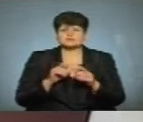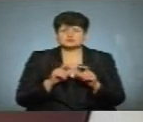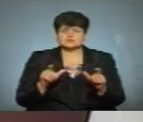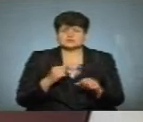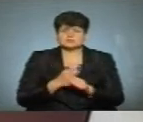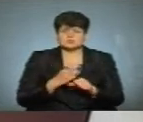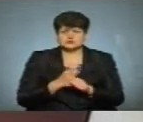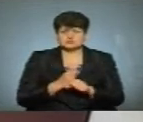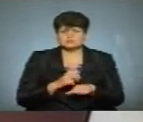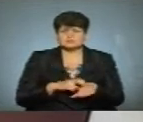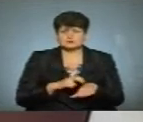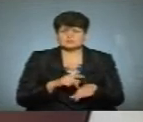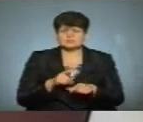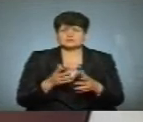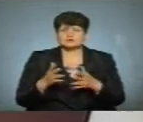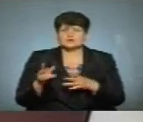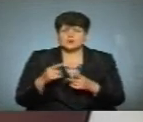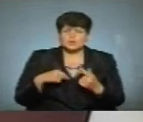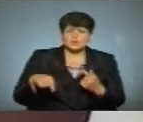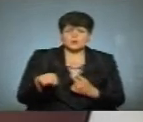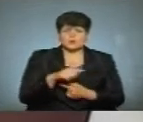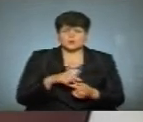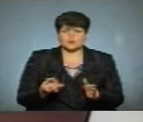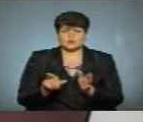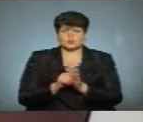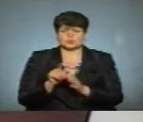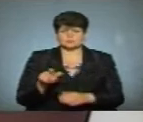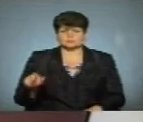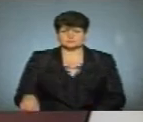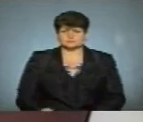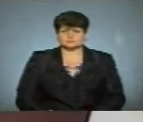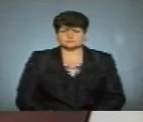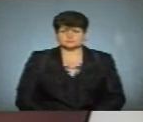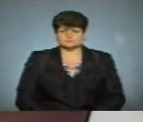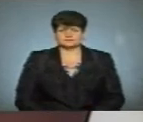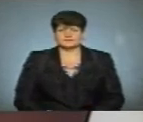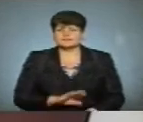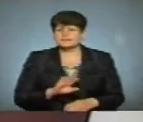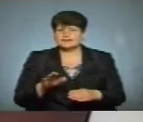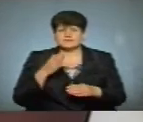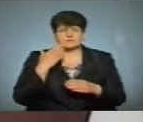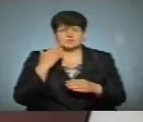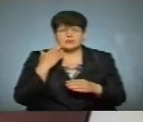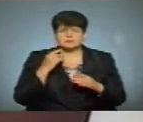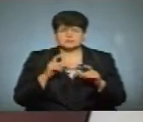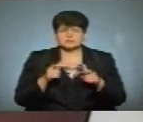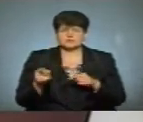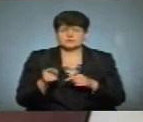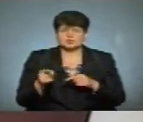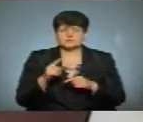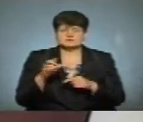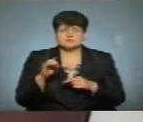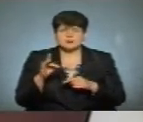працюють епідеміологи. Вони встановлюють коло контактних осіб. Не послаблювати карантин у Тернополі,